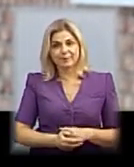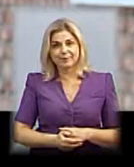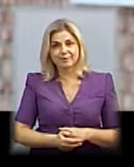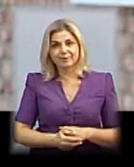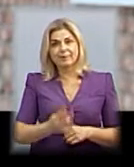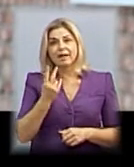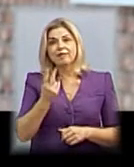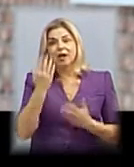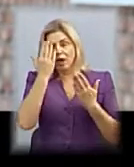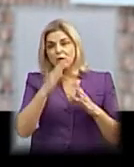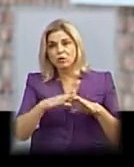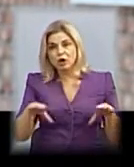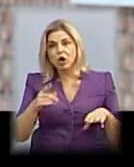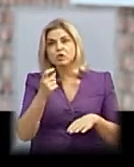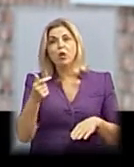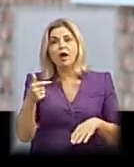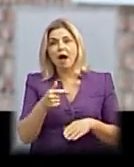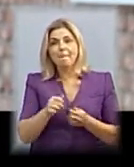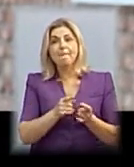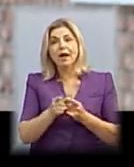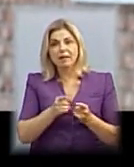два рушники, 100 грам мила,